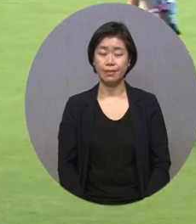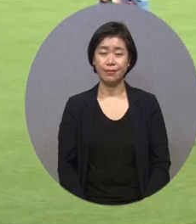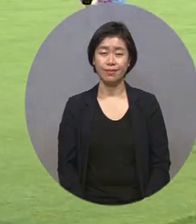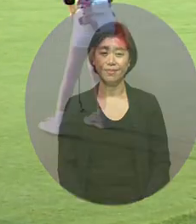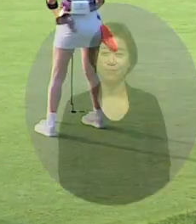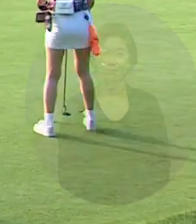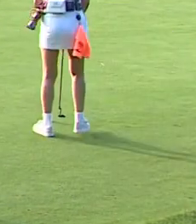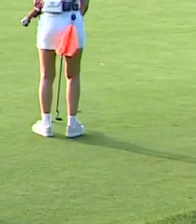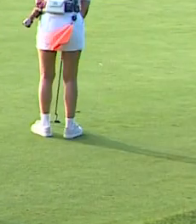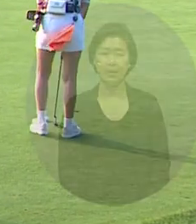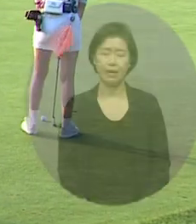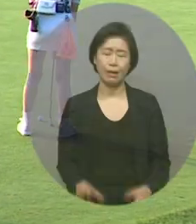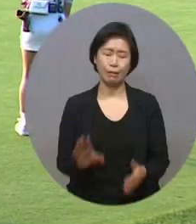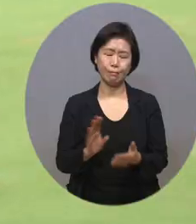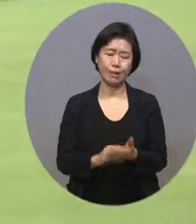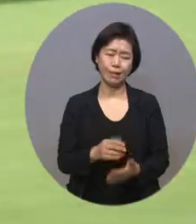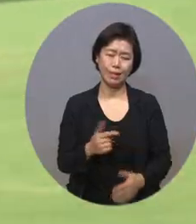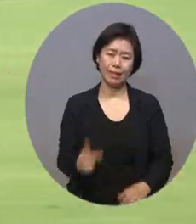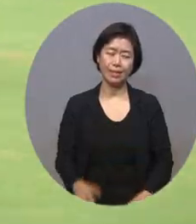크다 커.